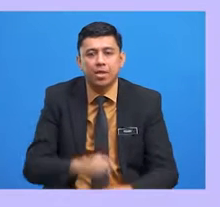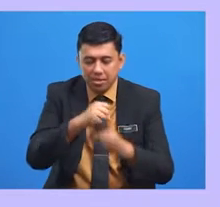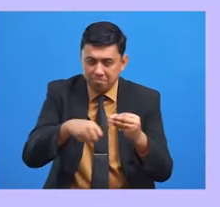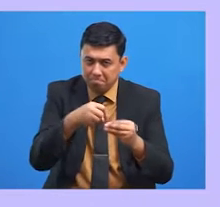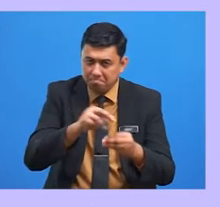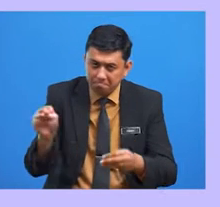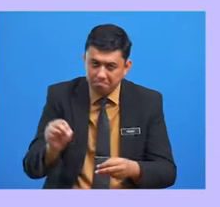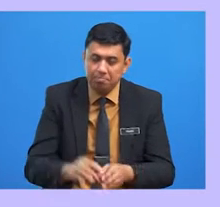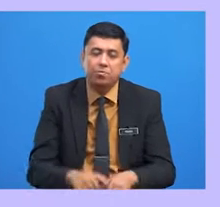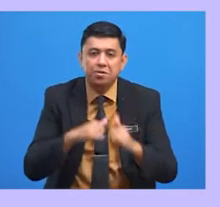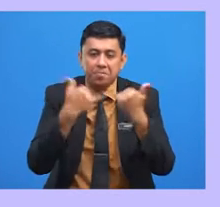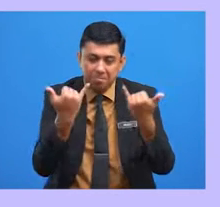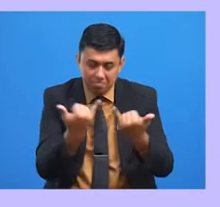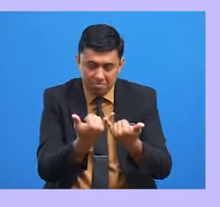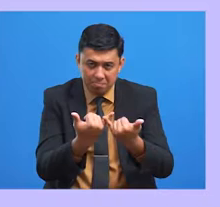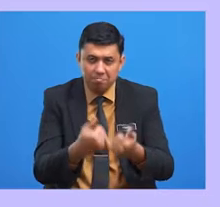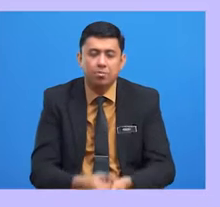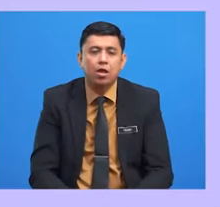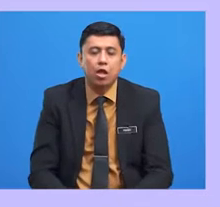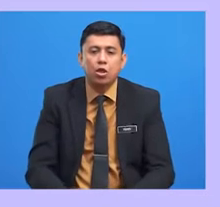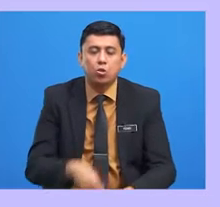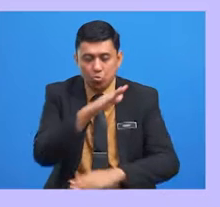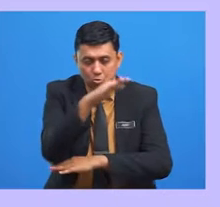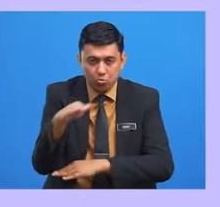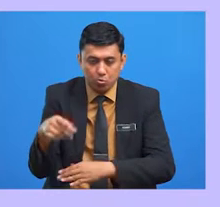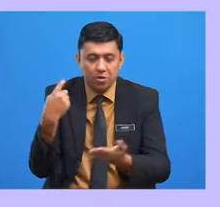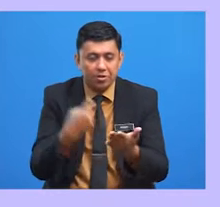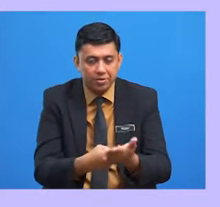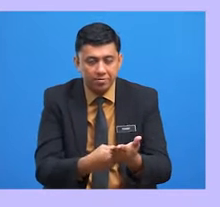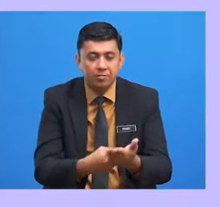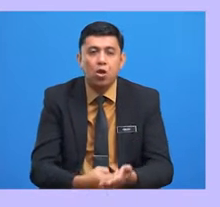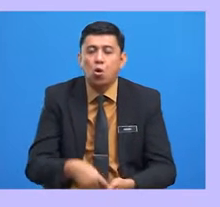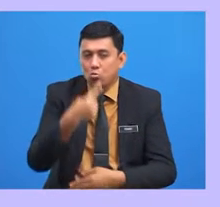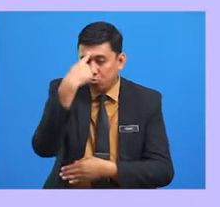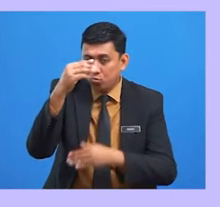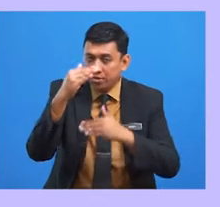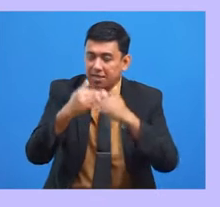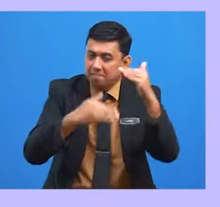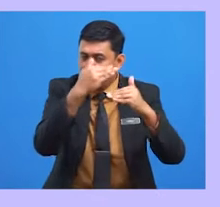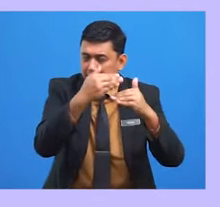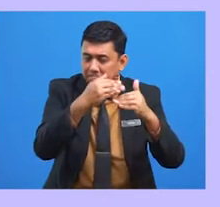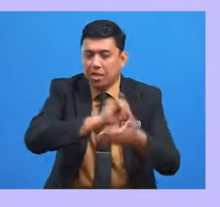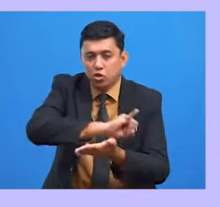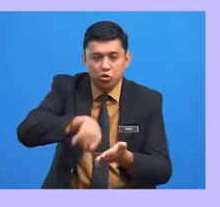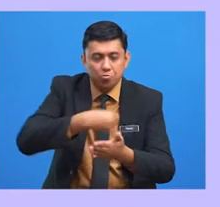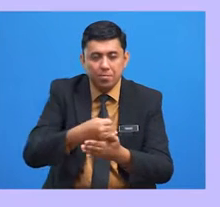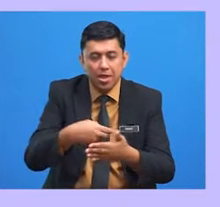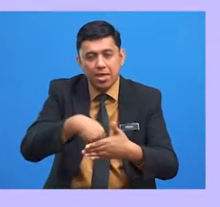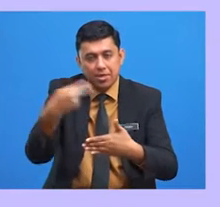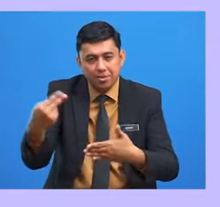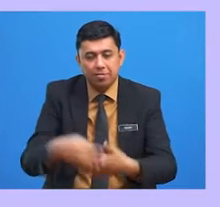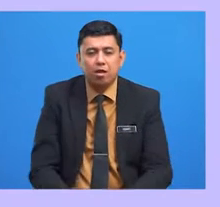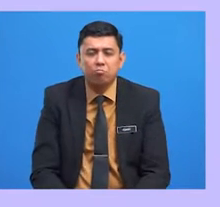Kesimpulannya di sini, firma perlu menurunkan harga untuk meningkatkan jumlah hasil. Ini kerana pengguna